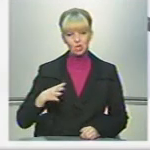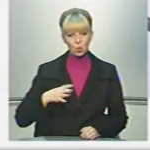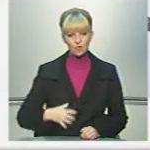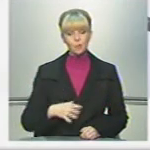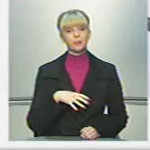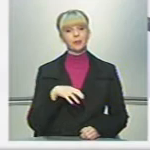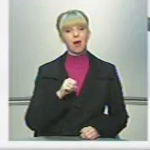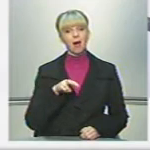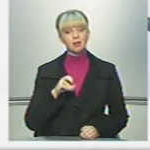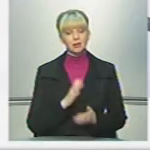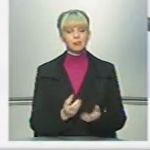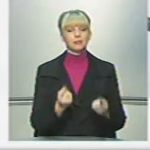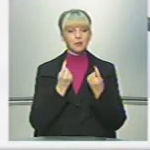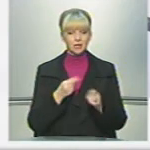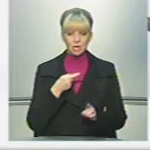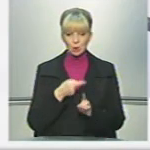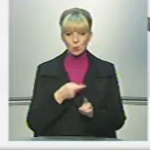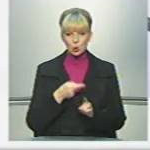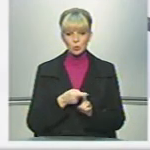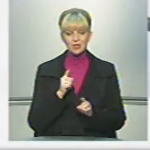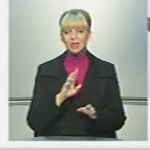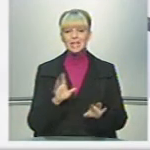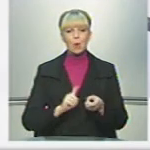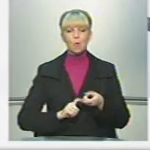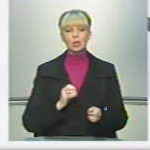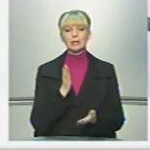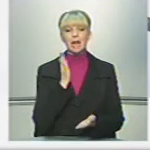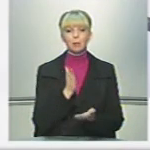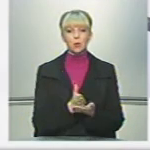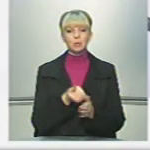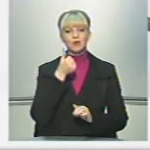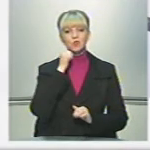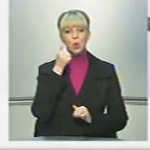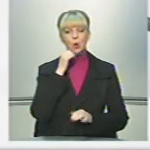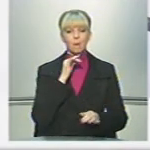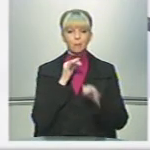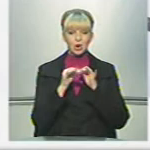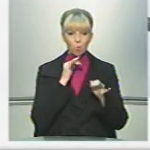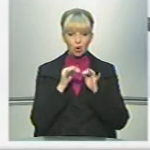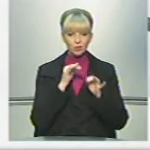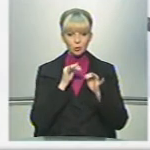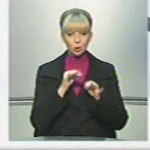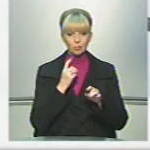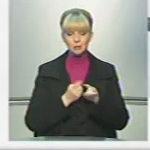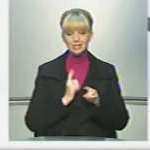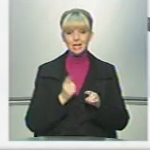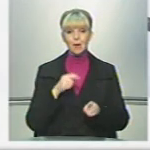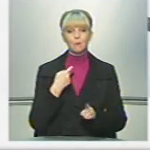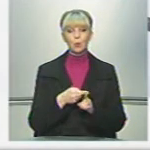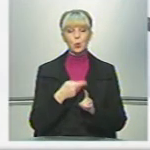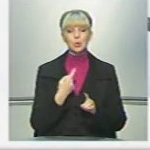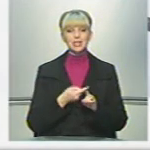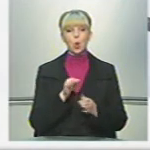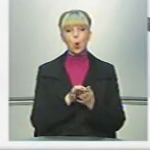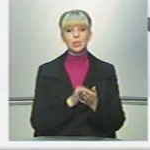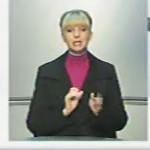Але є досить великий плюс. Він не пов'язаний напряму з вчорашніми перемовинами. Цей плюс – це